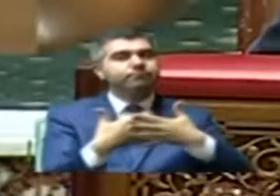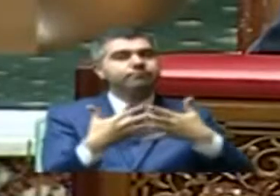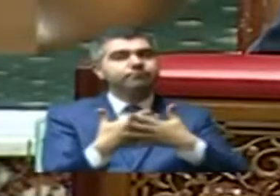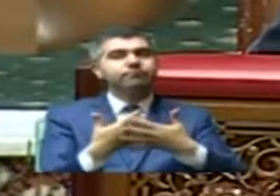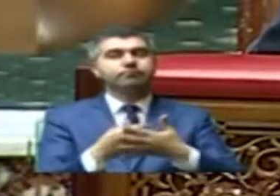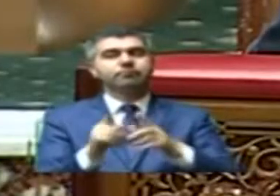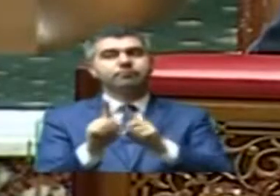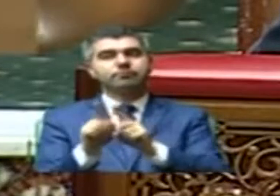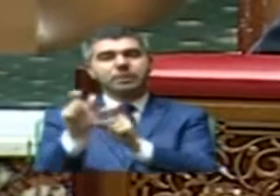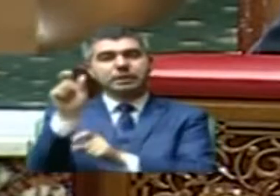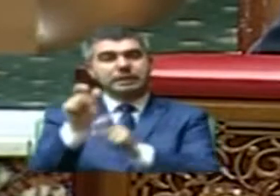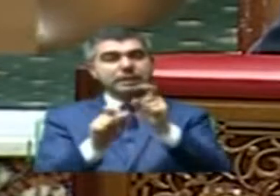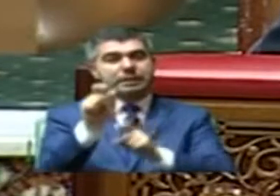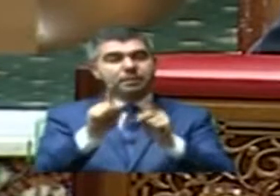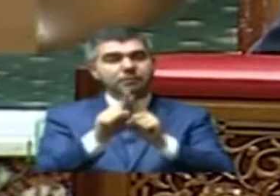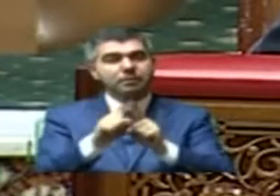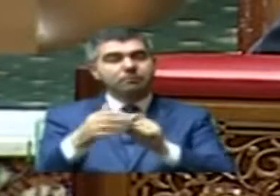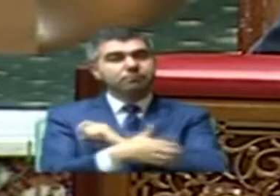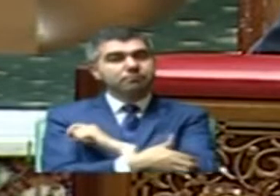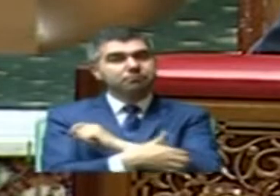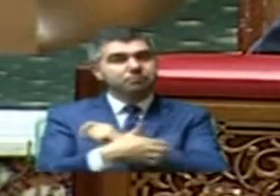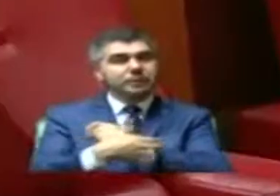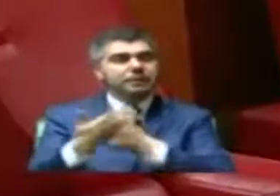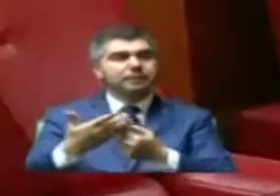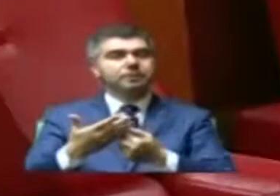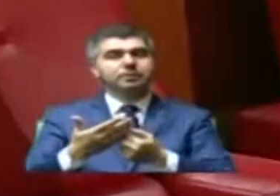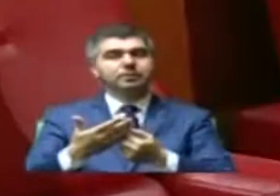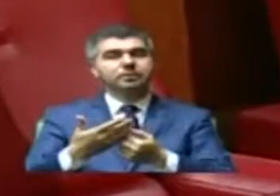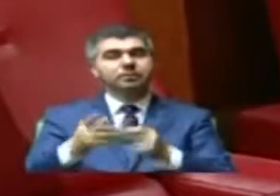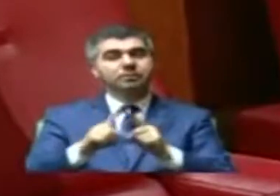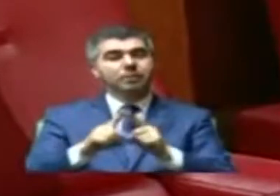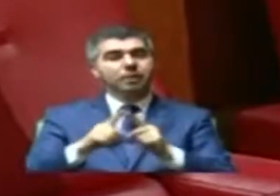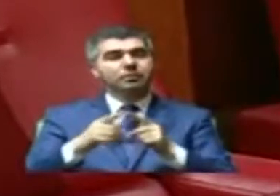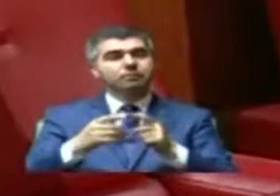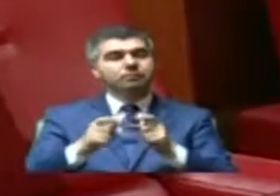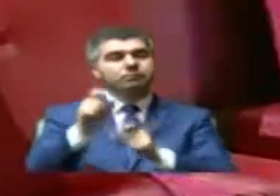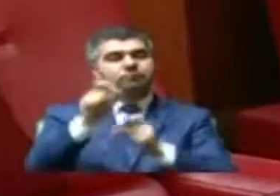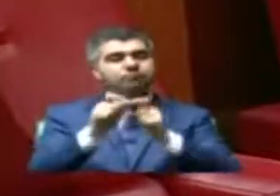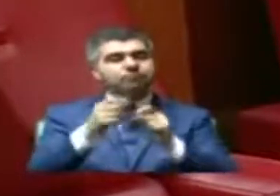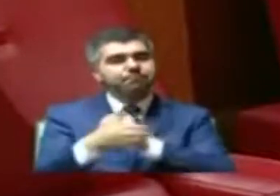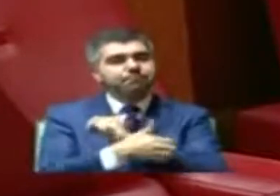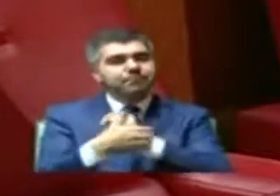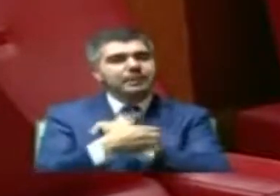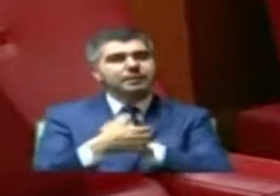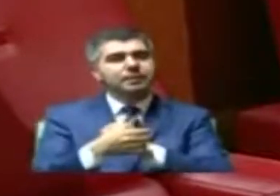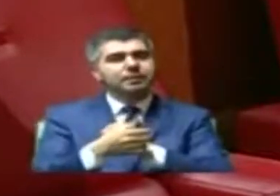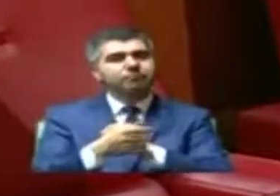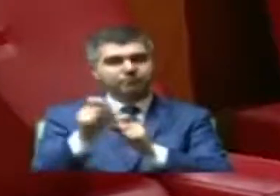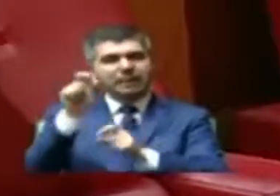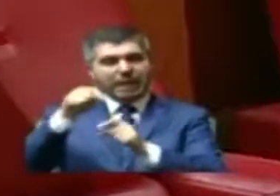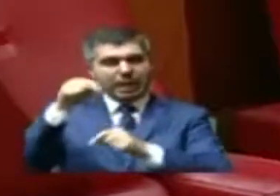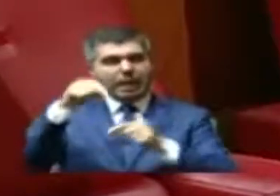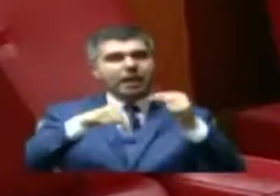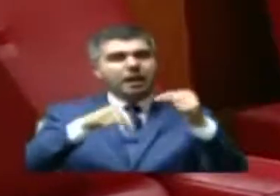الفئات التي تعيش في وضعية صعبة والتي كذلك تعيش في وضعية هشاشة، وأنها من أجل ذلك